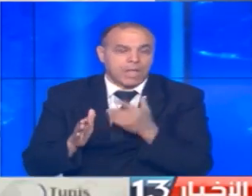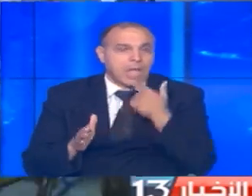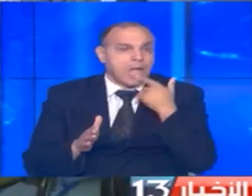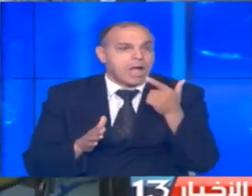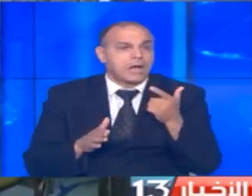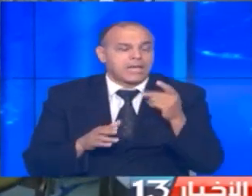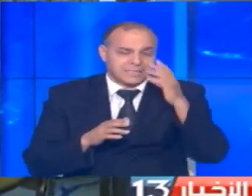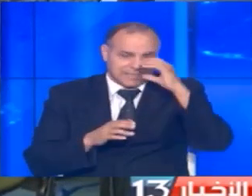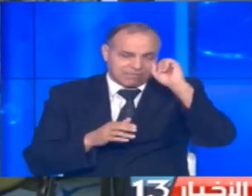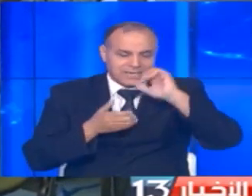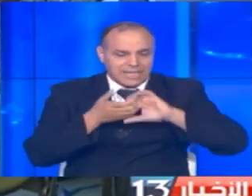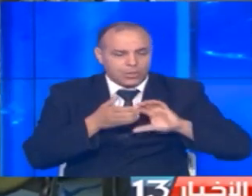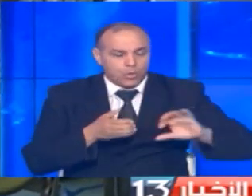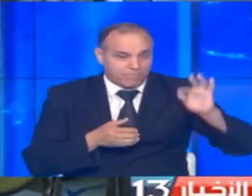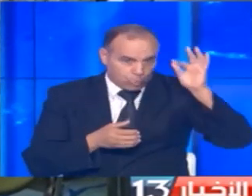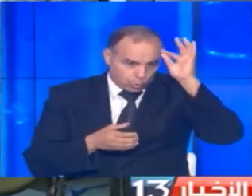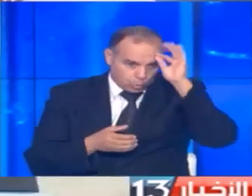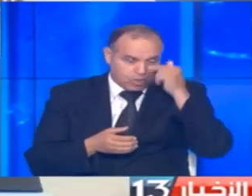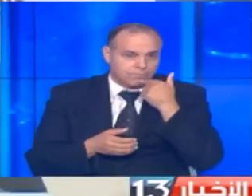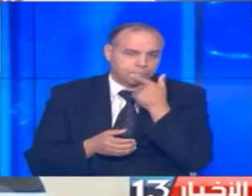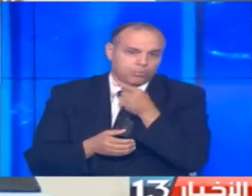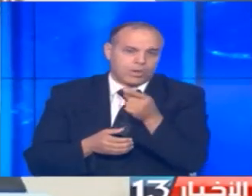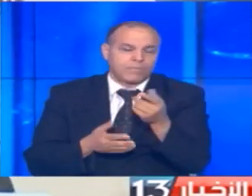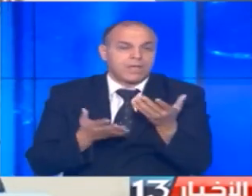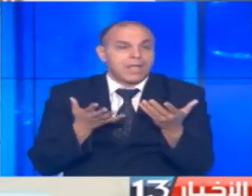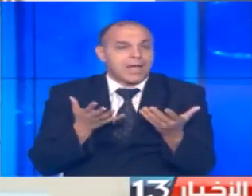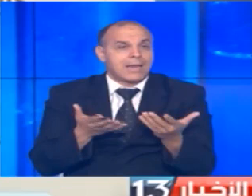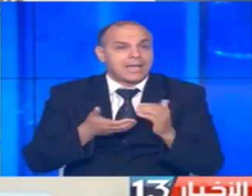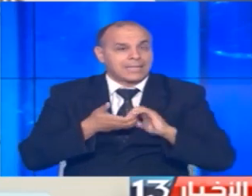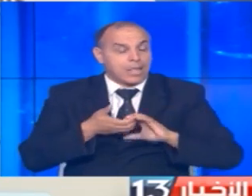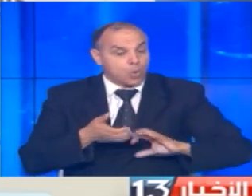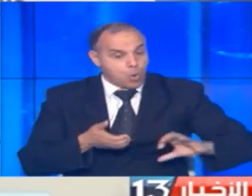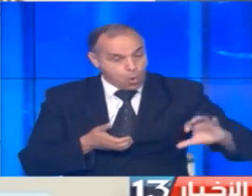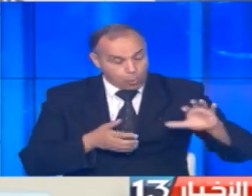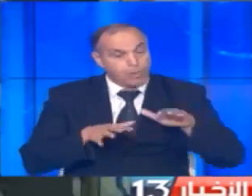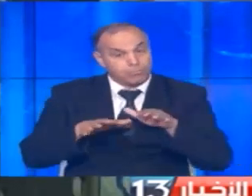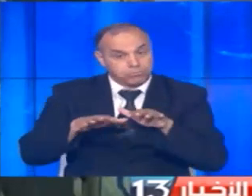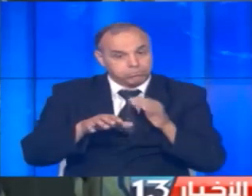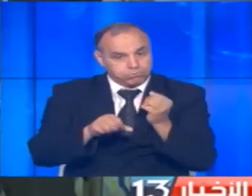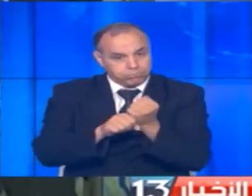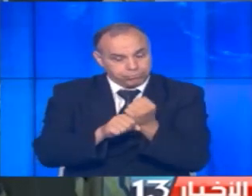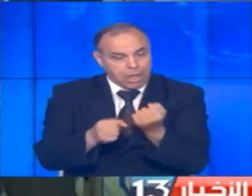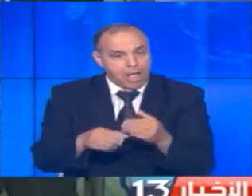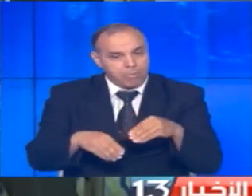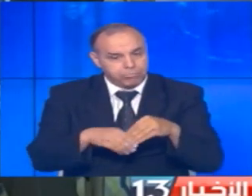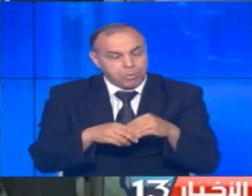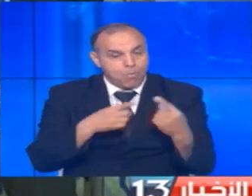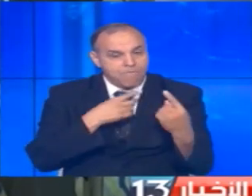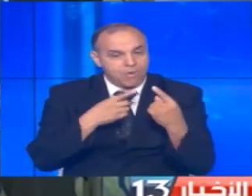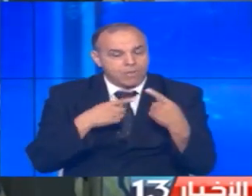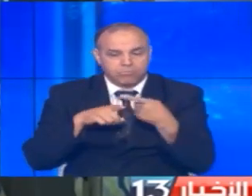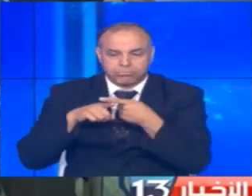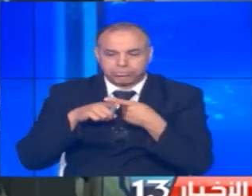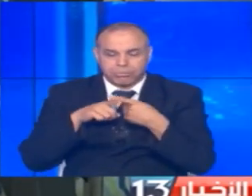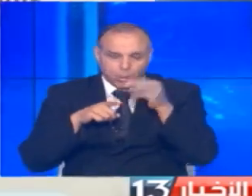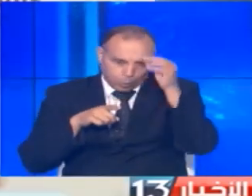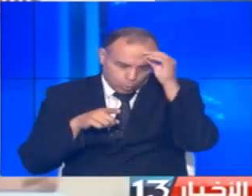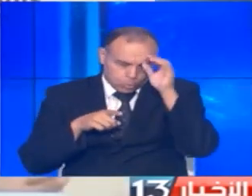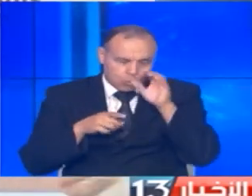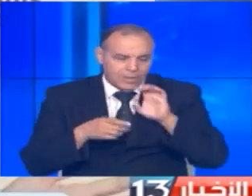سفير الاتحاد الأوروبي بتونس باتريس بيركاميني أن الاتحاد الأوروبي يسعى لتحقيق الاندماج عبر مفاوضات الشراكة بين